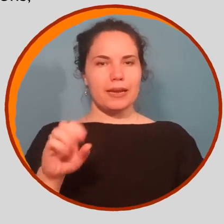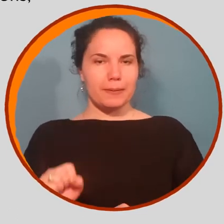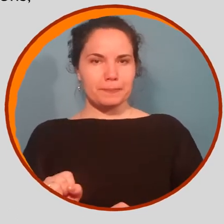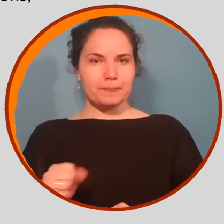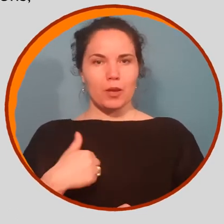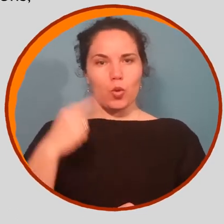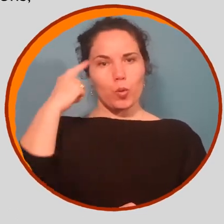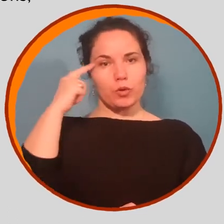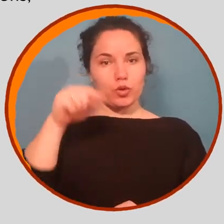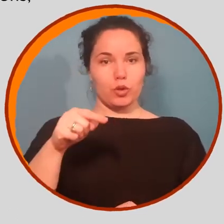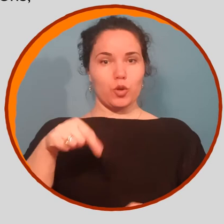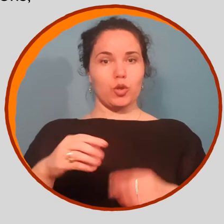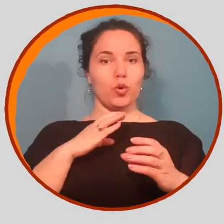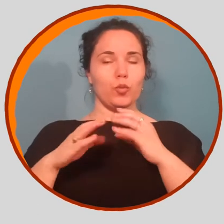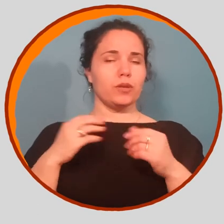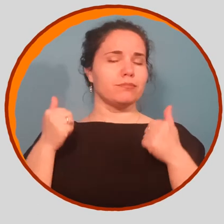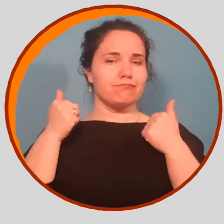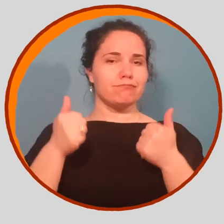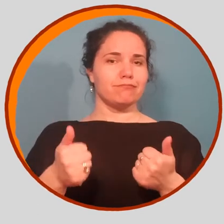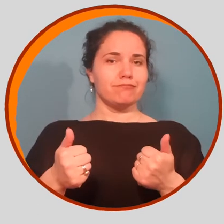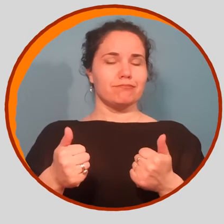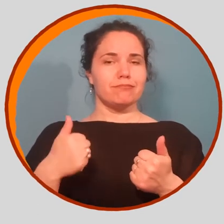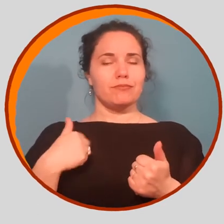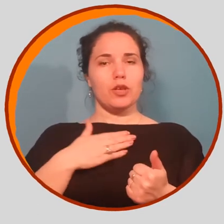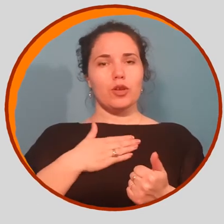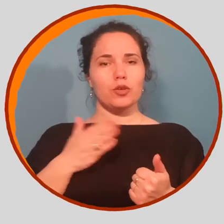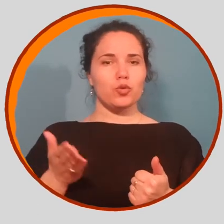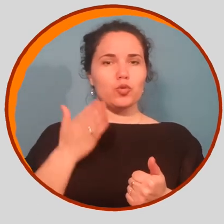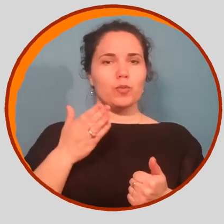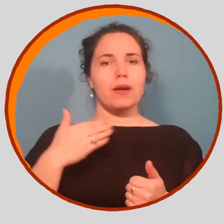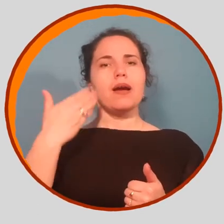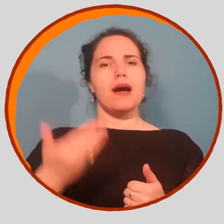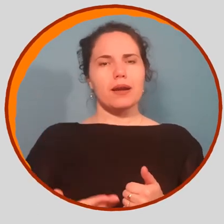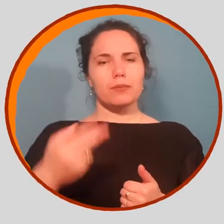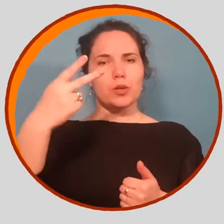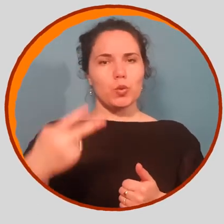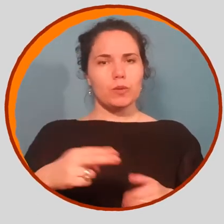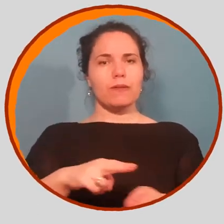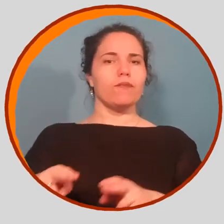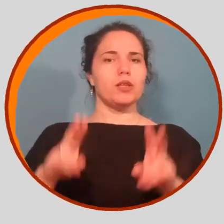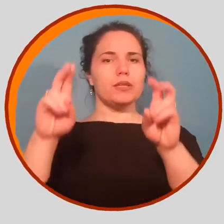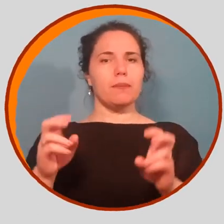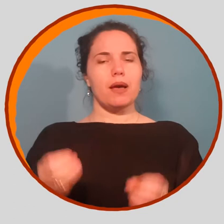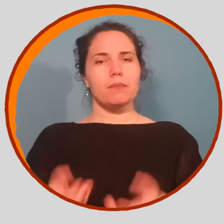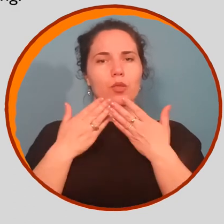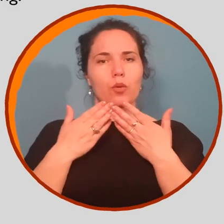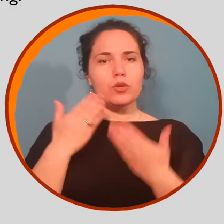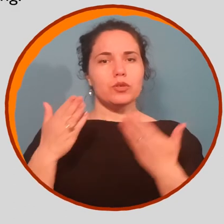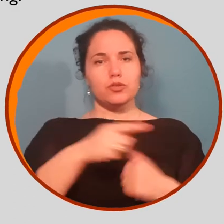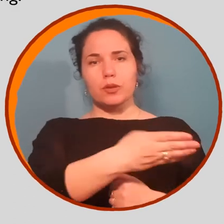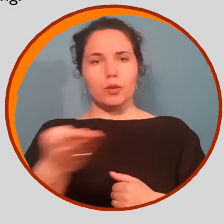që nëse dikush nga dëgjuesit ka pyetje, do t'i lutemi të na shkruajnë edhe herën tjetër do t'i shtjellojmë me secilin prej jush.